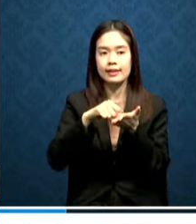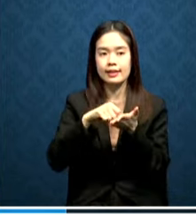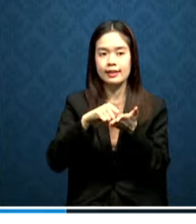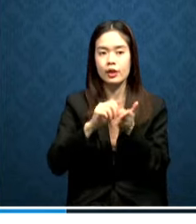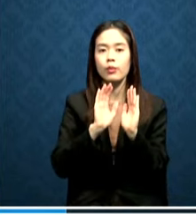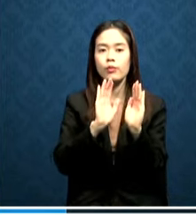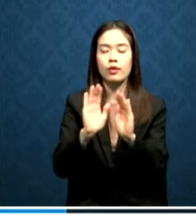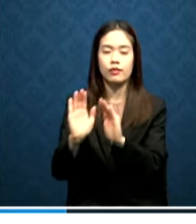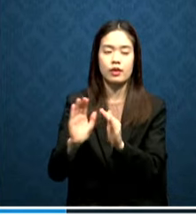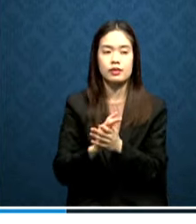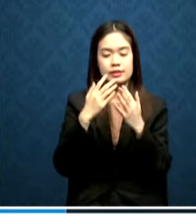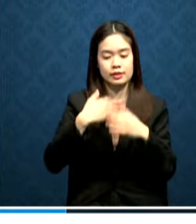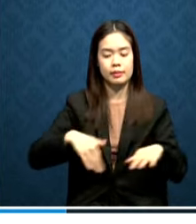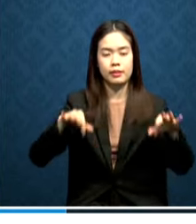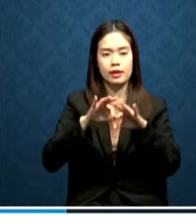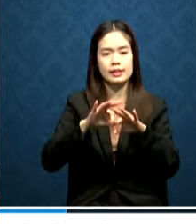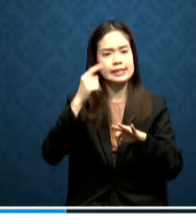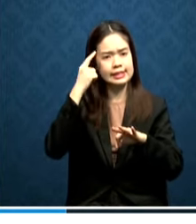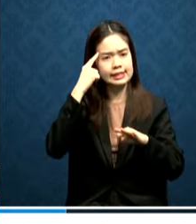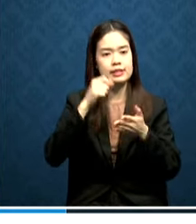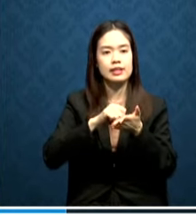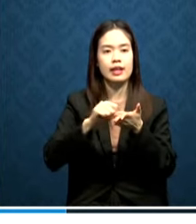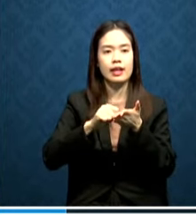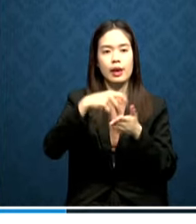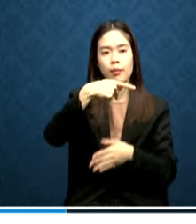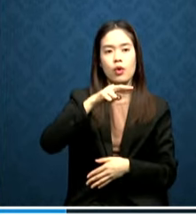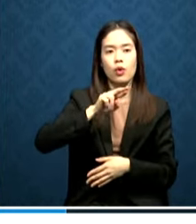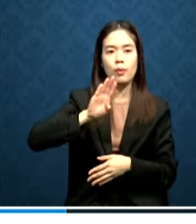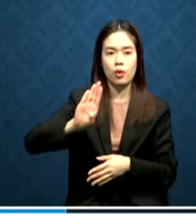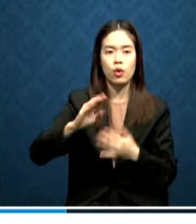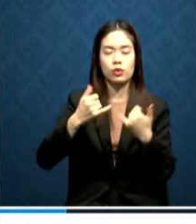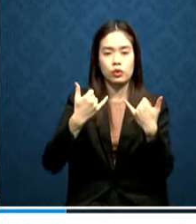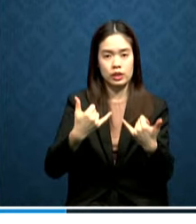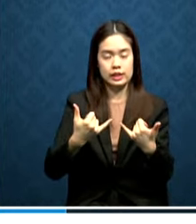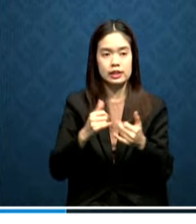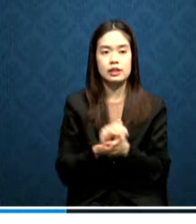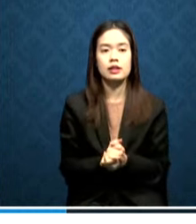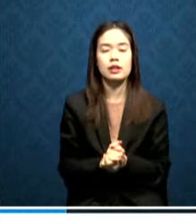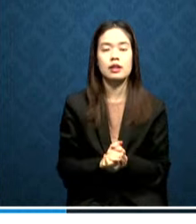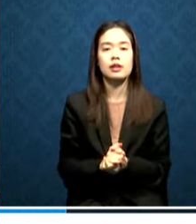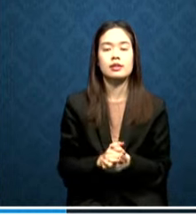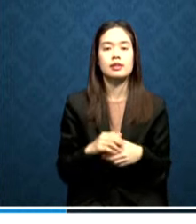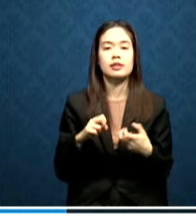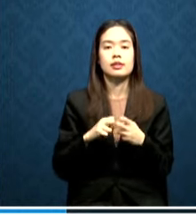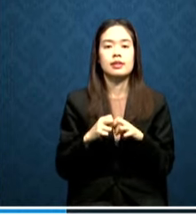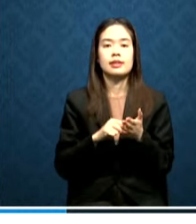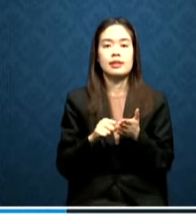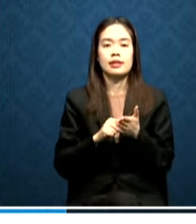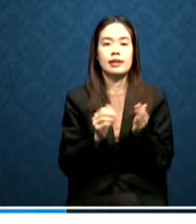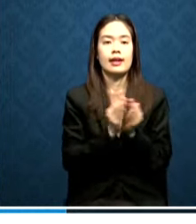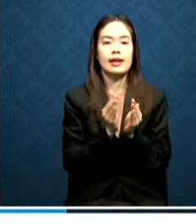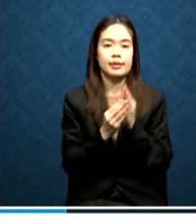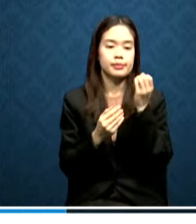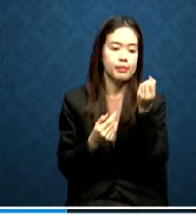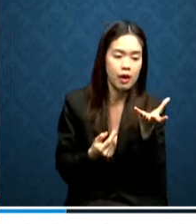ด็นที่สำคัญที่สุดนะครับเป็นหัวใจของการแก้ไขพรบประชามติในครั้งนี้ก็คือเรื่องของการแก้ปัญหาเสียงข้างมาก2ชั้น